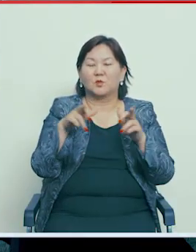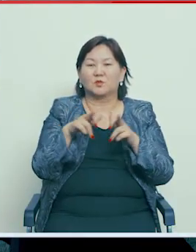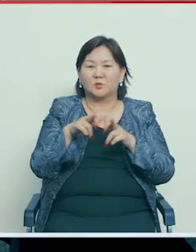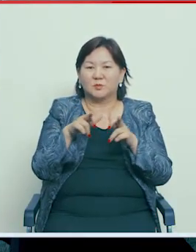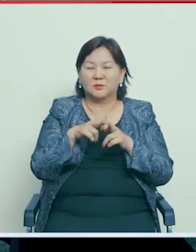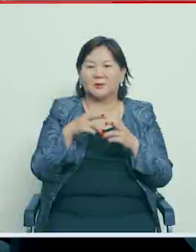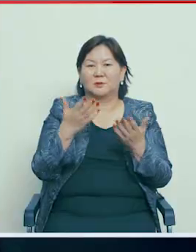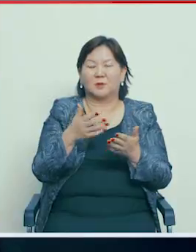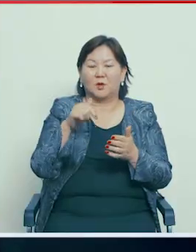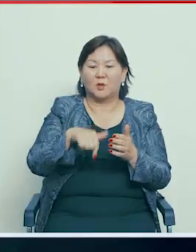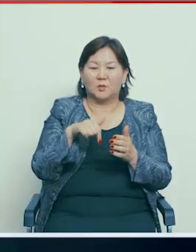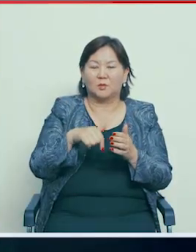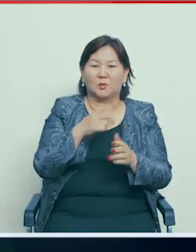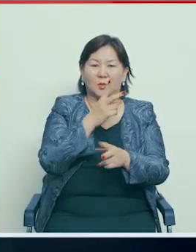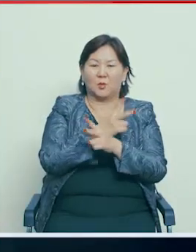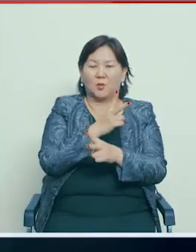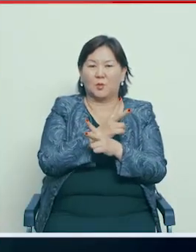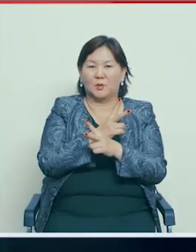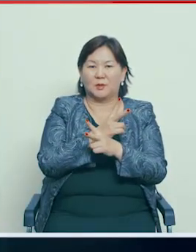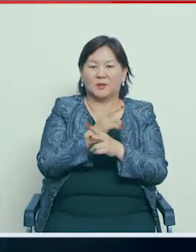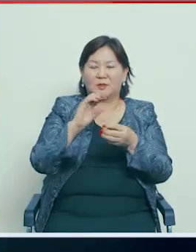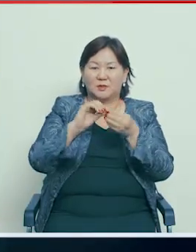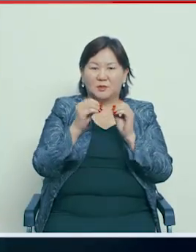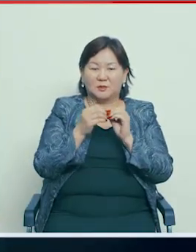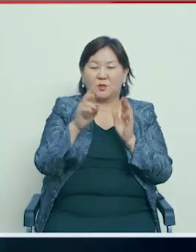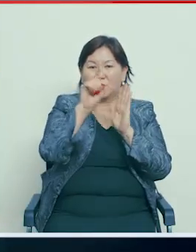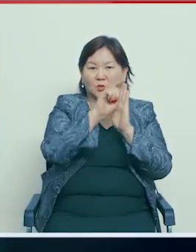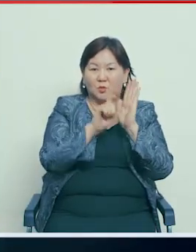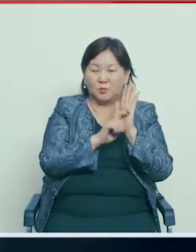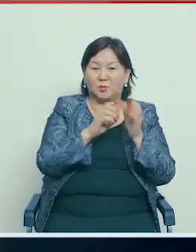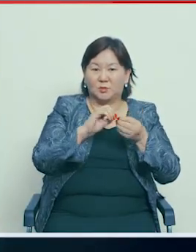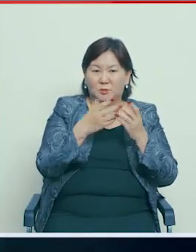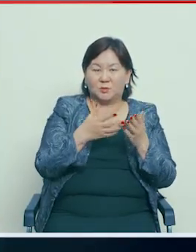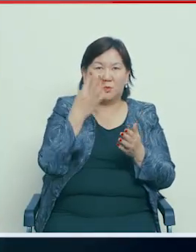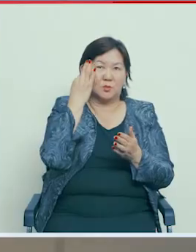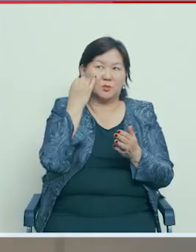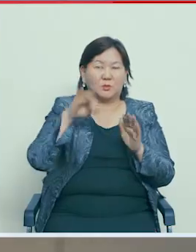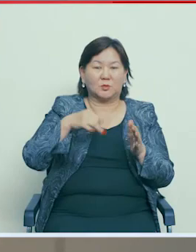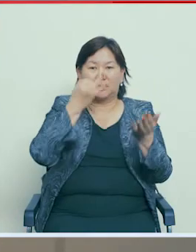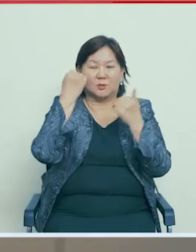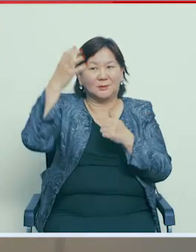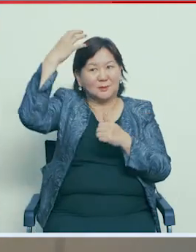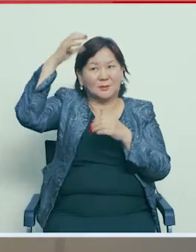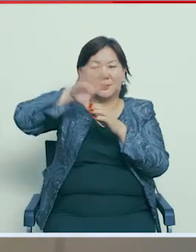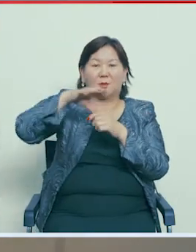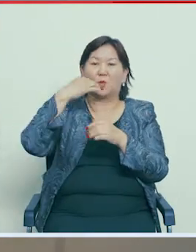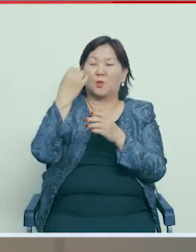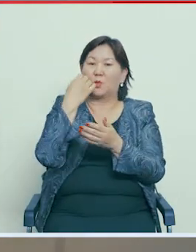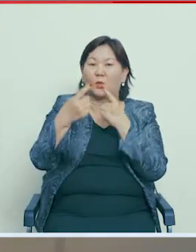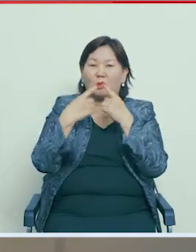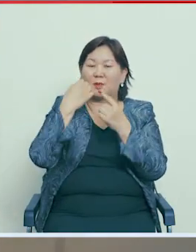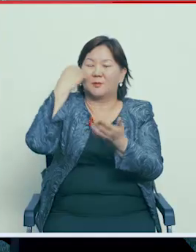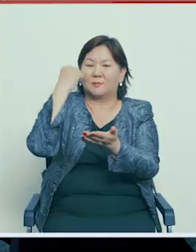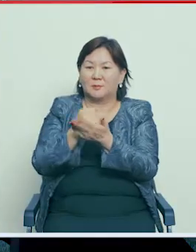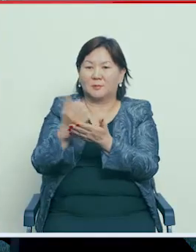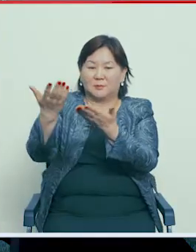болсон шүү дээ. Одоо яг тэр хуулийнхаа хэрэгжилтийг хангах хөтөлбөр хийгдсэн. Одоо яг удахгүй 2-7 хоногт засгийн газар орж батлагдана гэсэн. Тэгэхээр хийх ажил